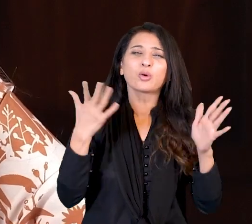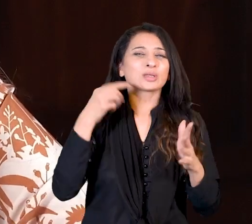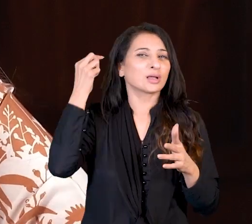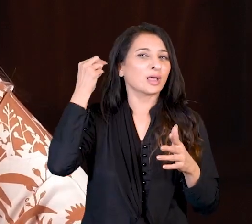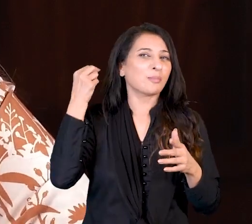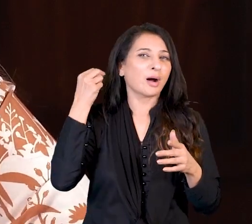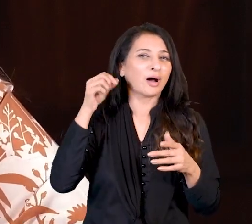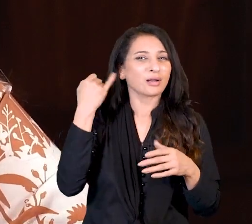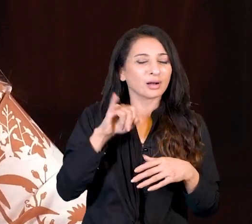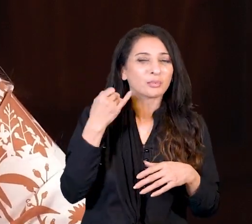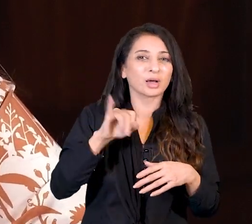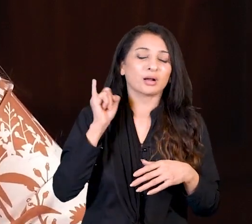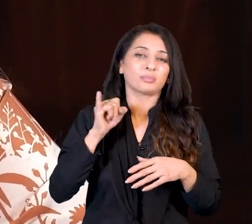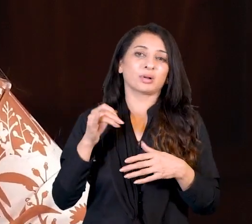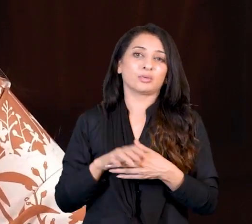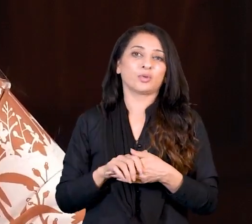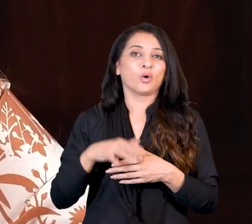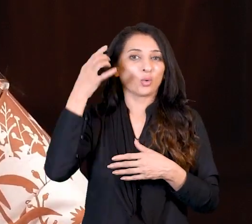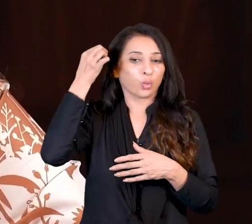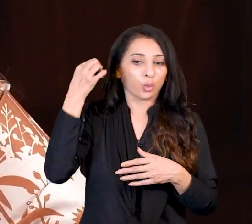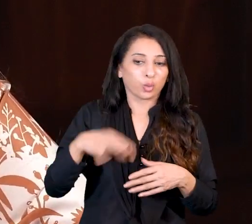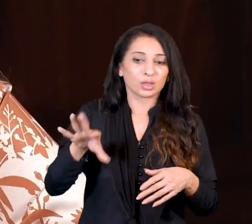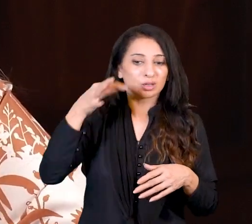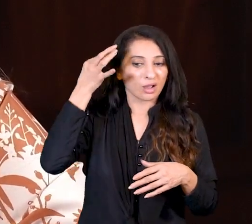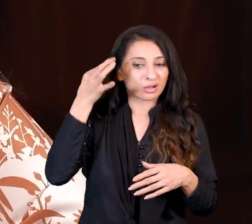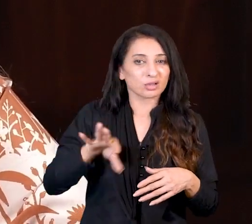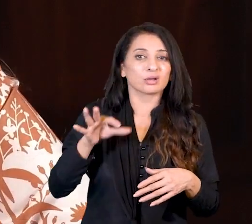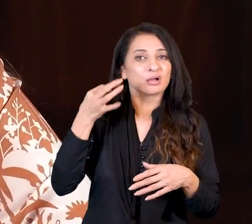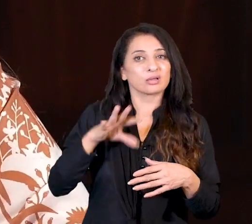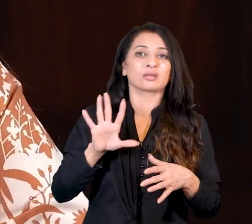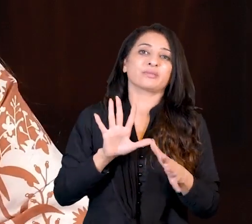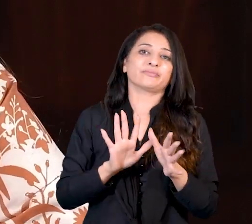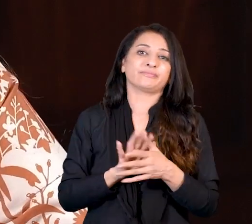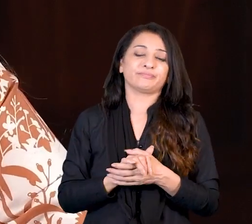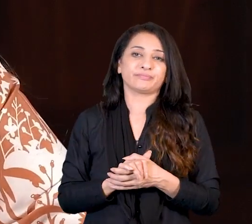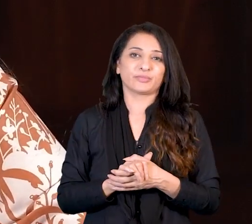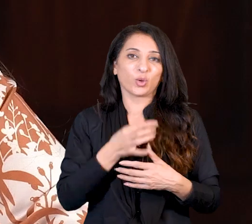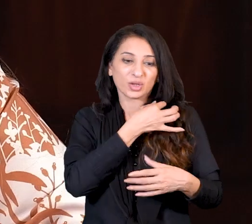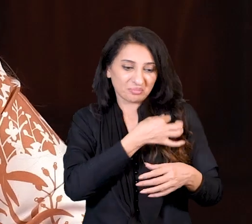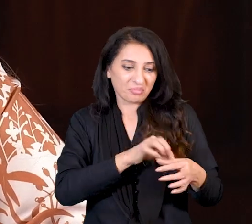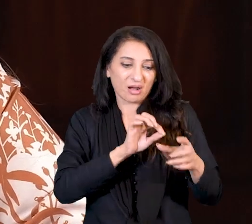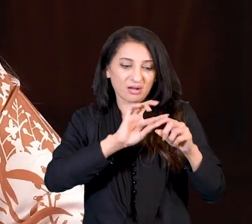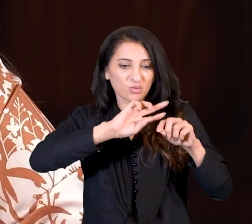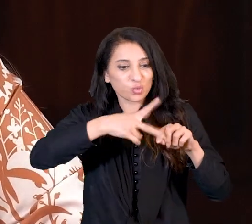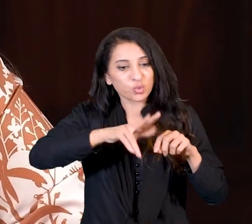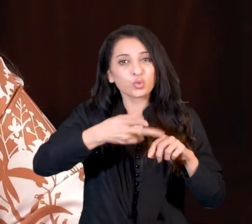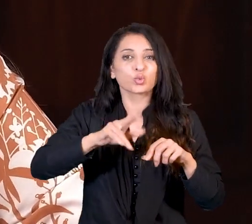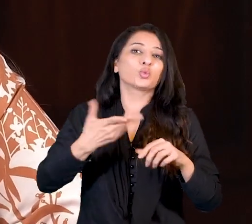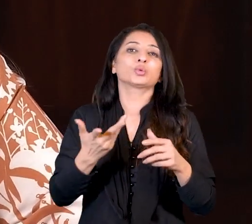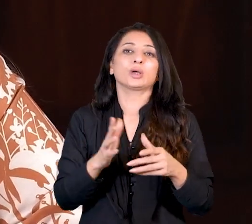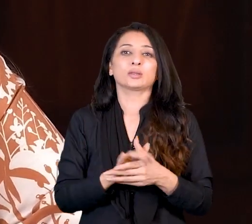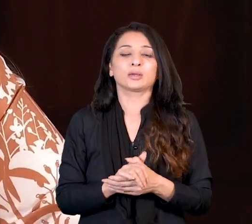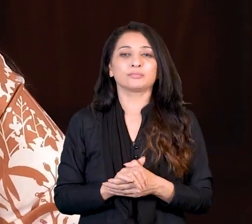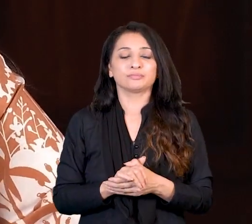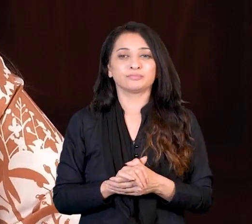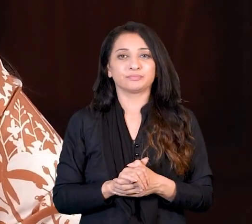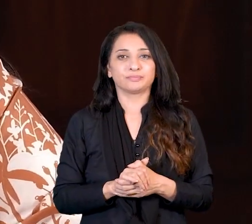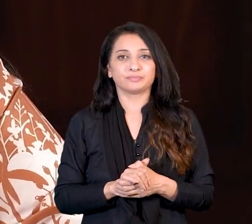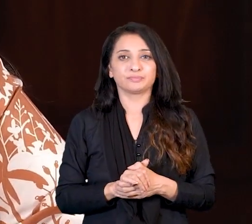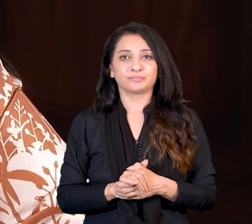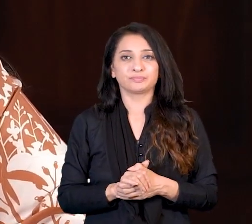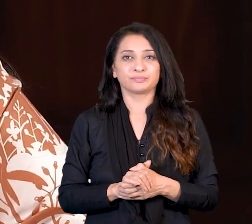सिर्फ जड़ से बल्कि बालों का पूरा स्ट्रैंड भी टूट टूट के गिरना शुरू हो जाता है। तो ये कुछ कॉमन चीज़ें हैं। तो आप